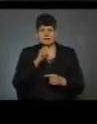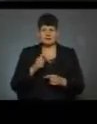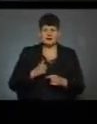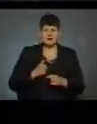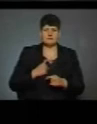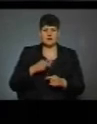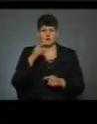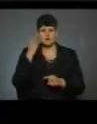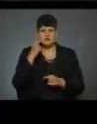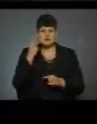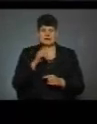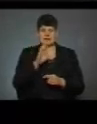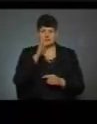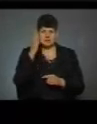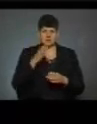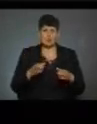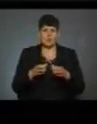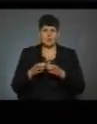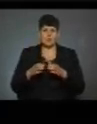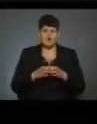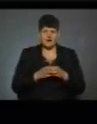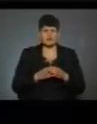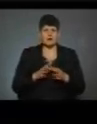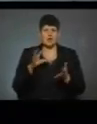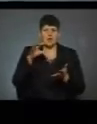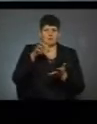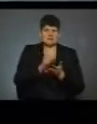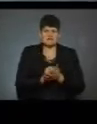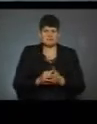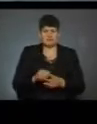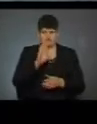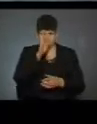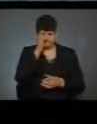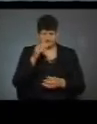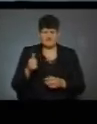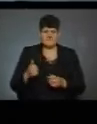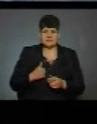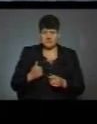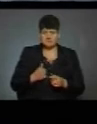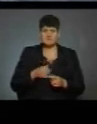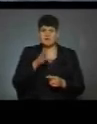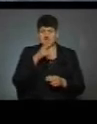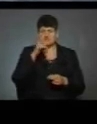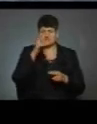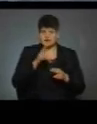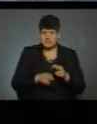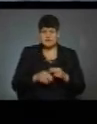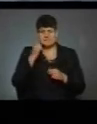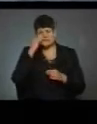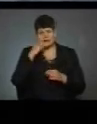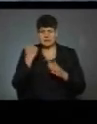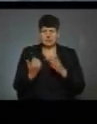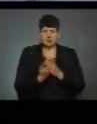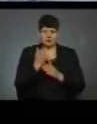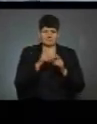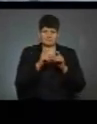та проросійськими терористичними групуваннями і окупаційними військами. На час їхнього завершення старий та новий термінали Донецького литовища